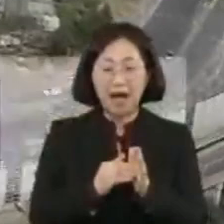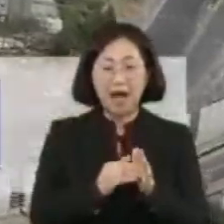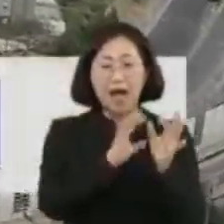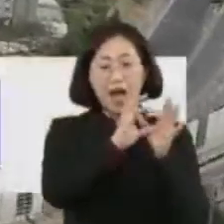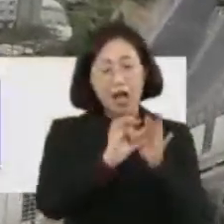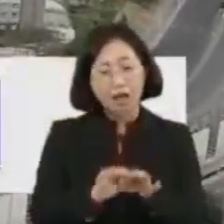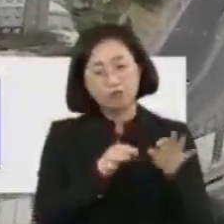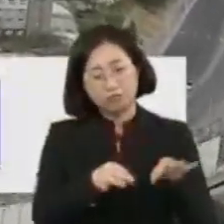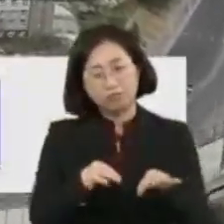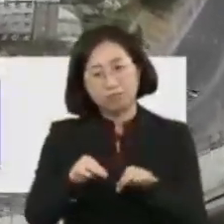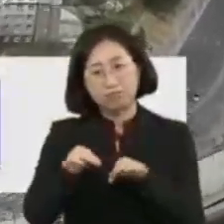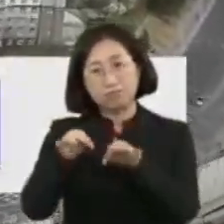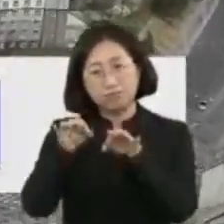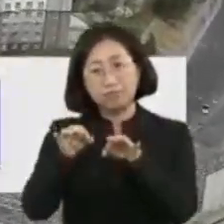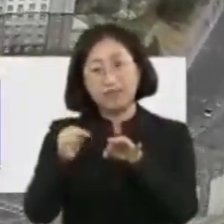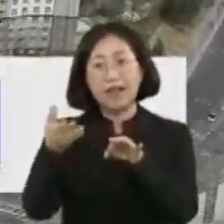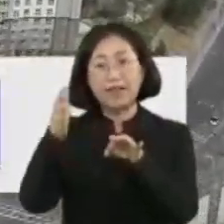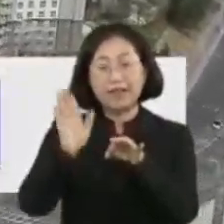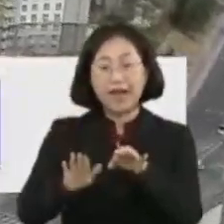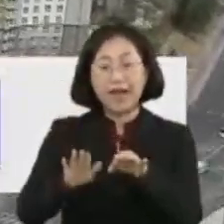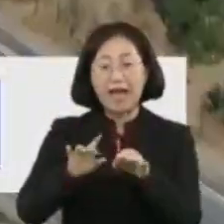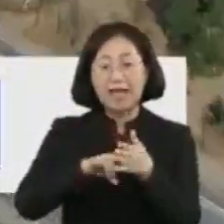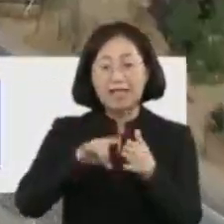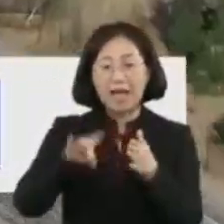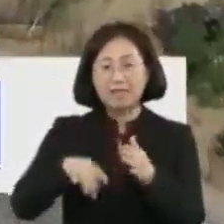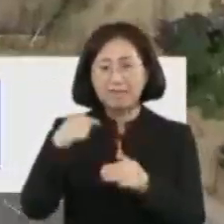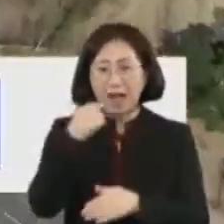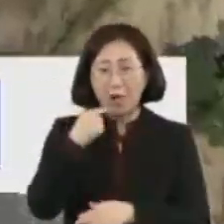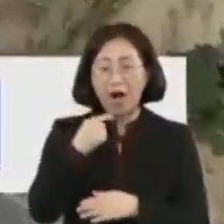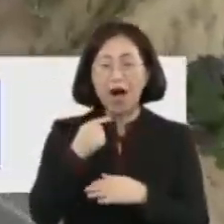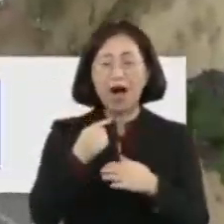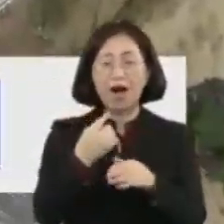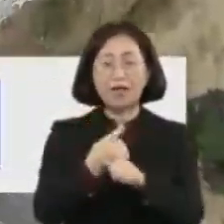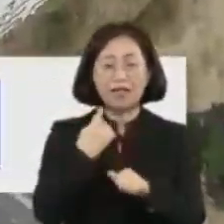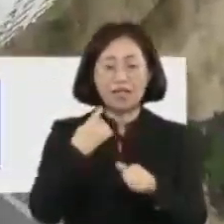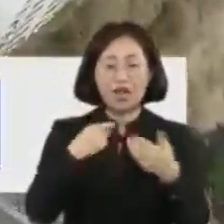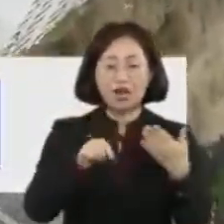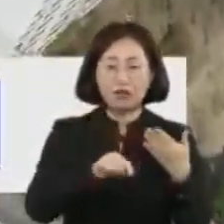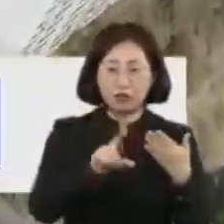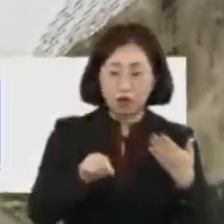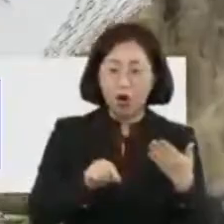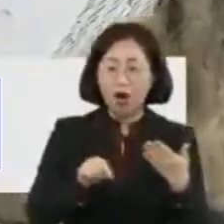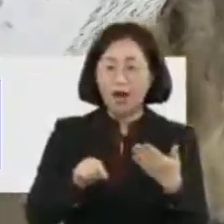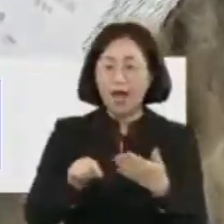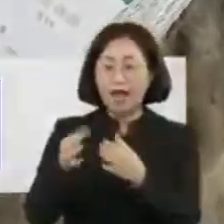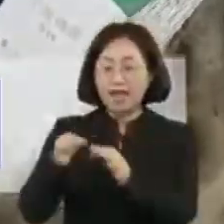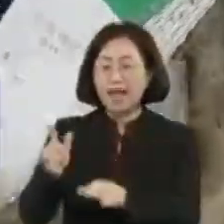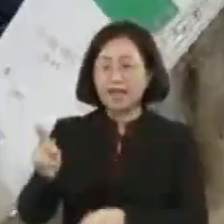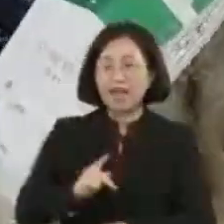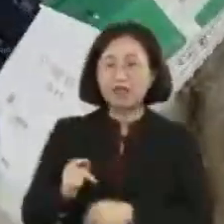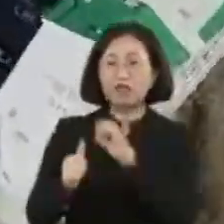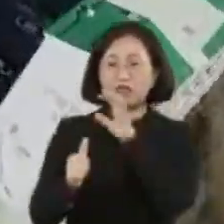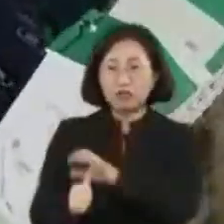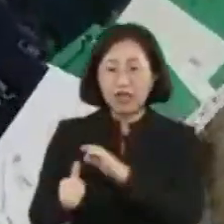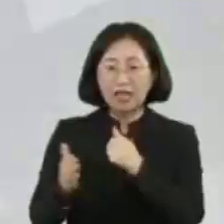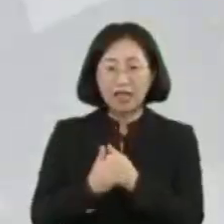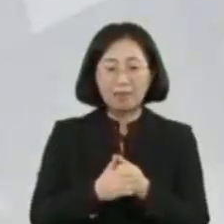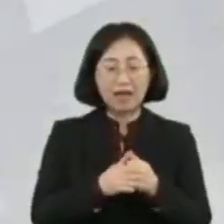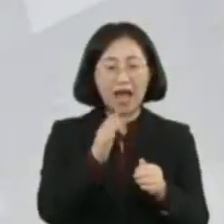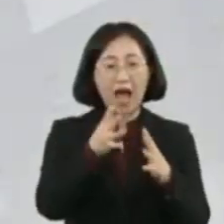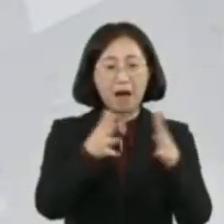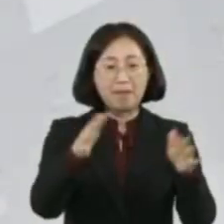유지해둔 주택시장이 세제 강화에 대해서 지난해 9월 대출 규제 이후 거래가 실종되고